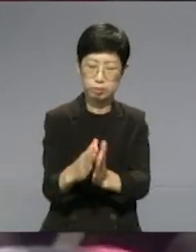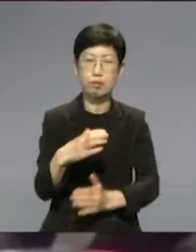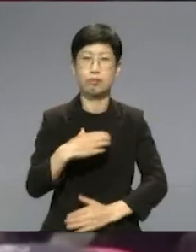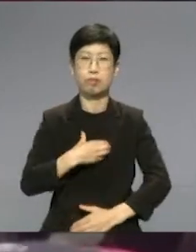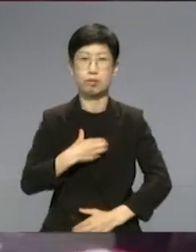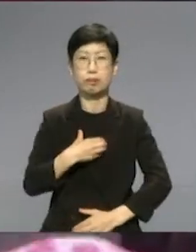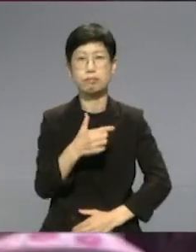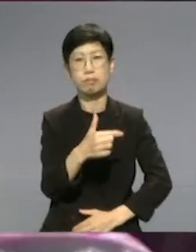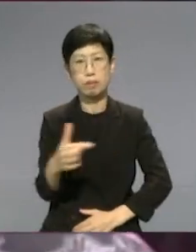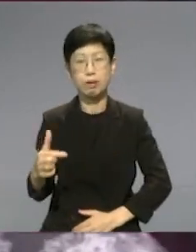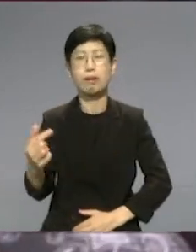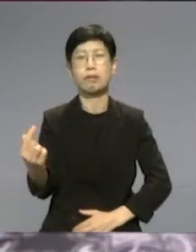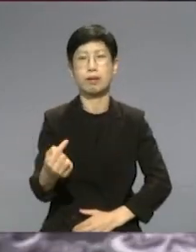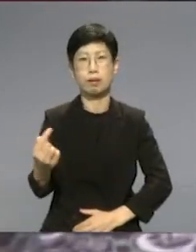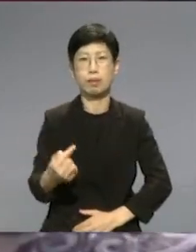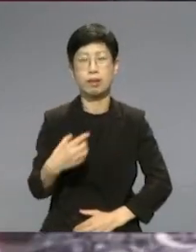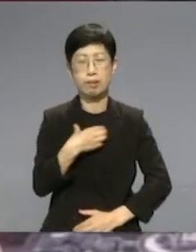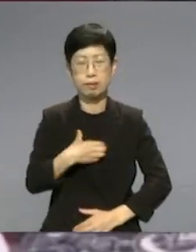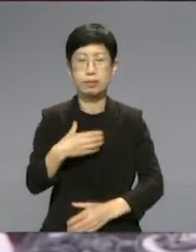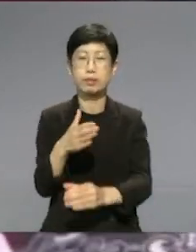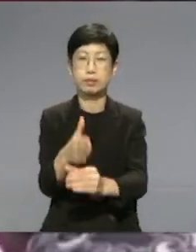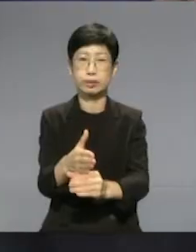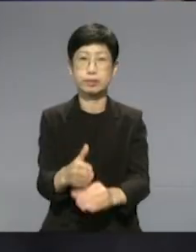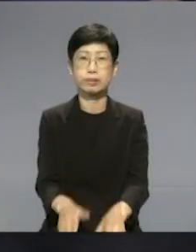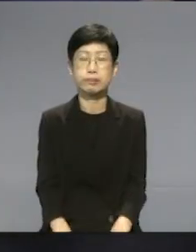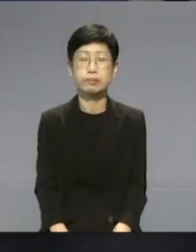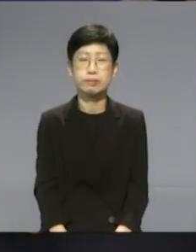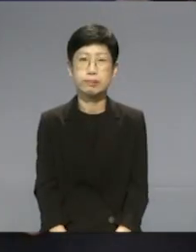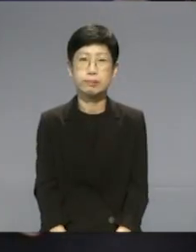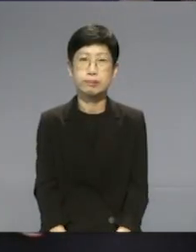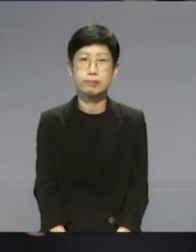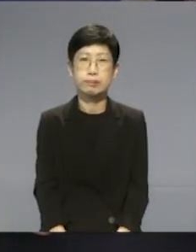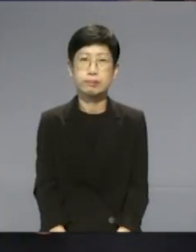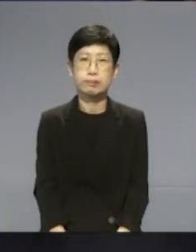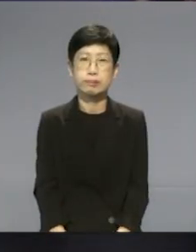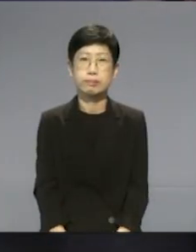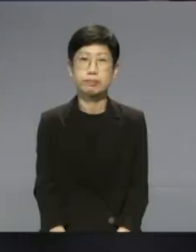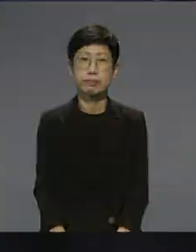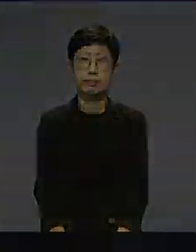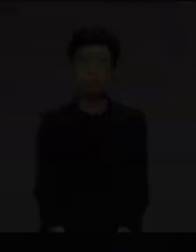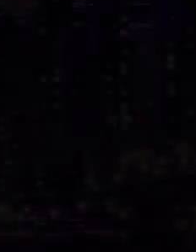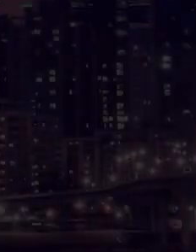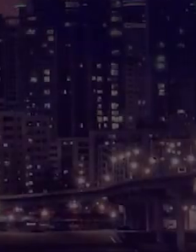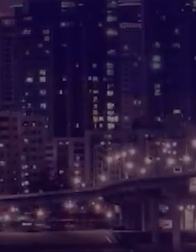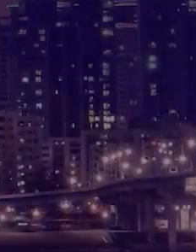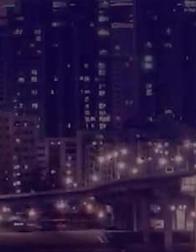것으로 우려되고 있습니다. 지금까지 인도 하리아나주에서 전해드렸습니다.